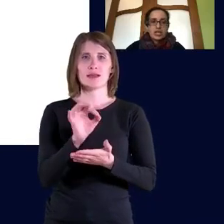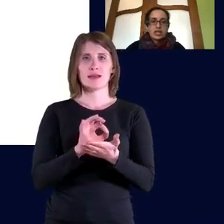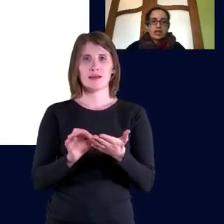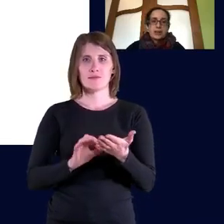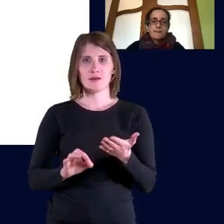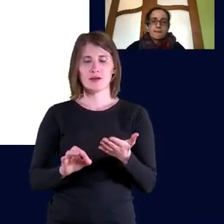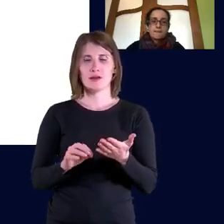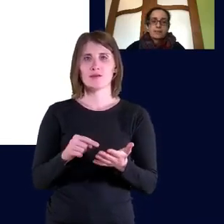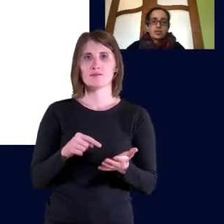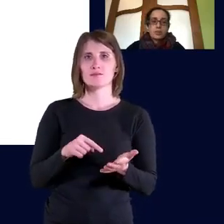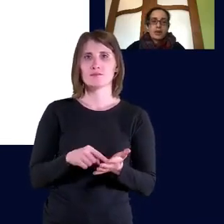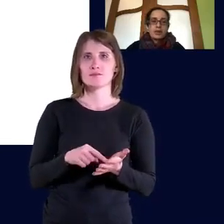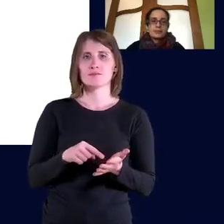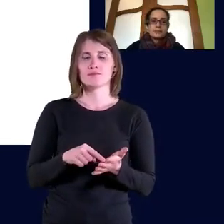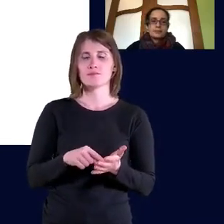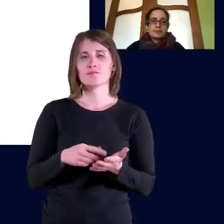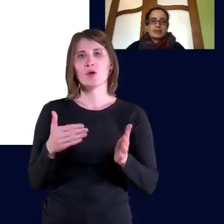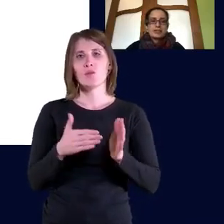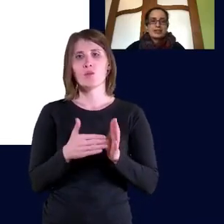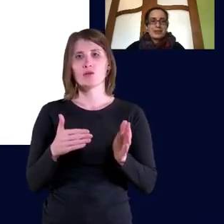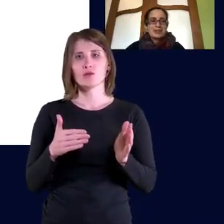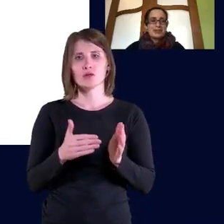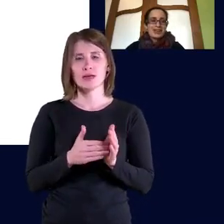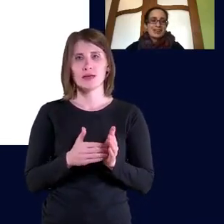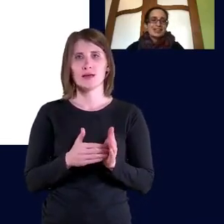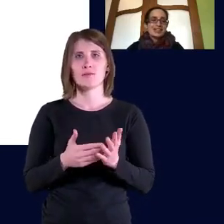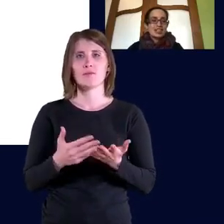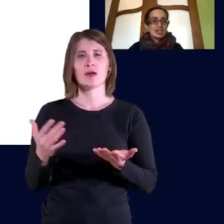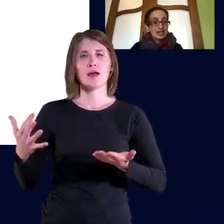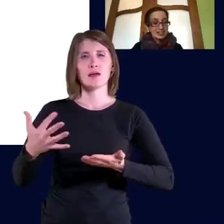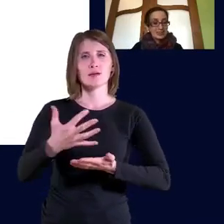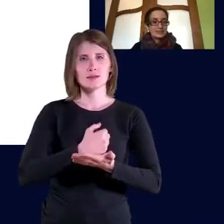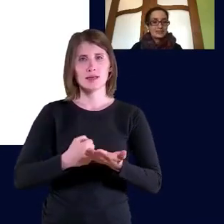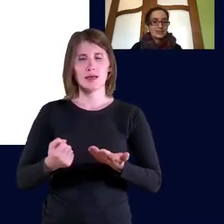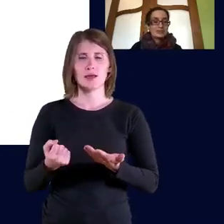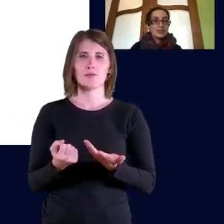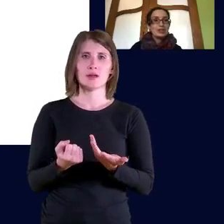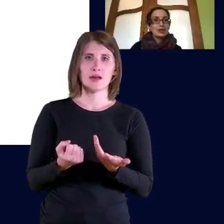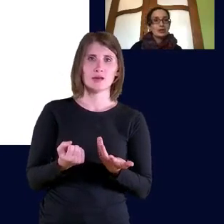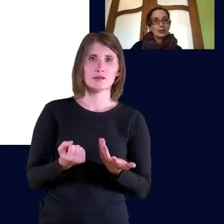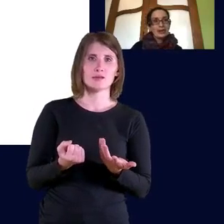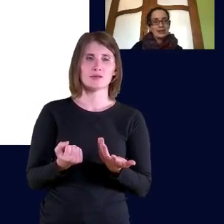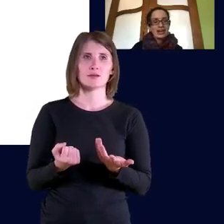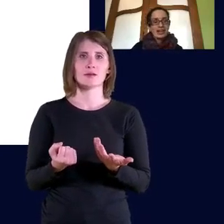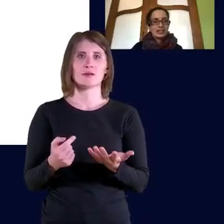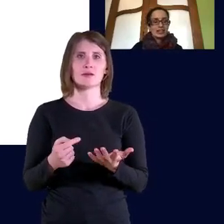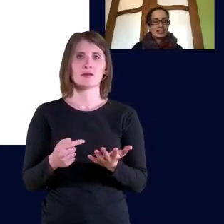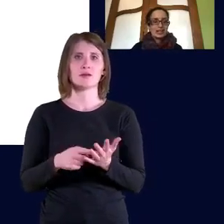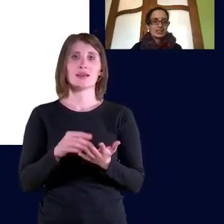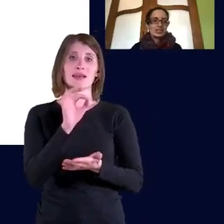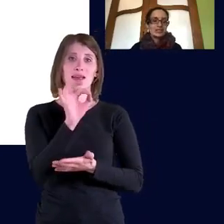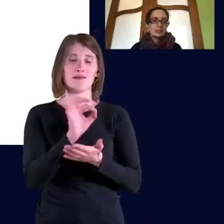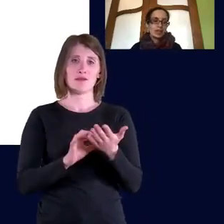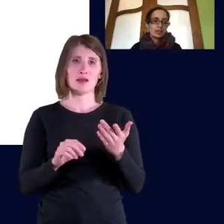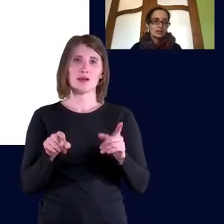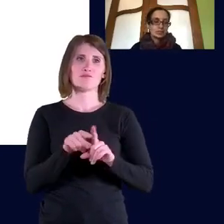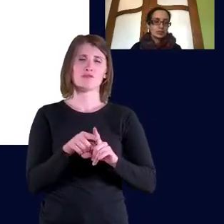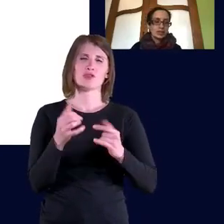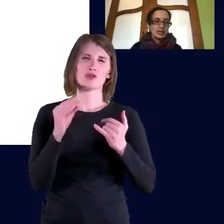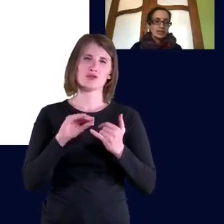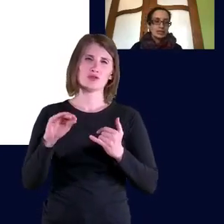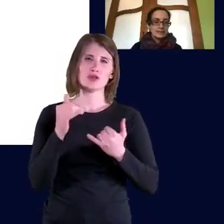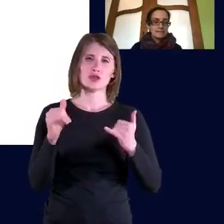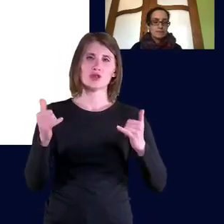zaakceptować Trzeba zebrać także czasem nie tylko tą grafikę jeszcze jakieś inne